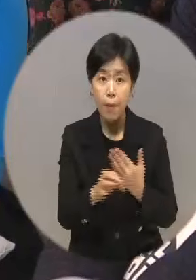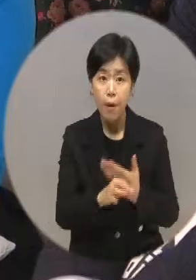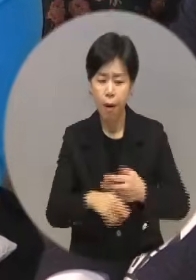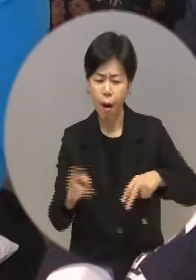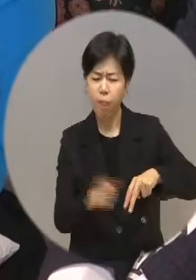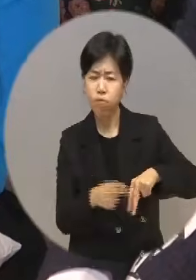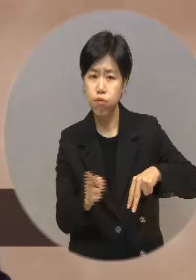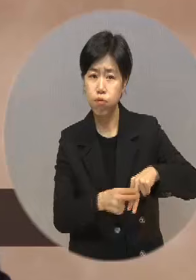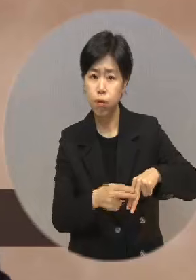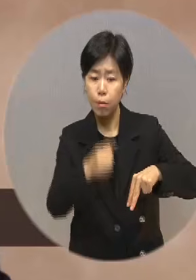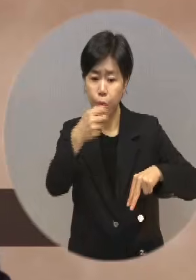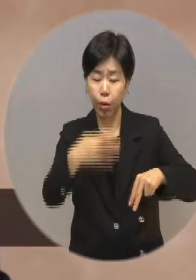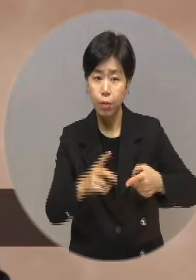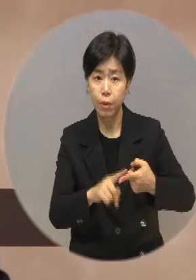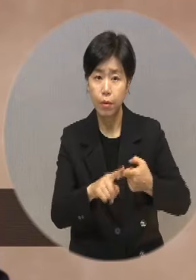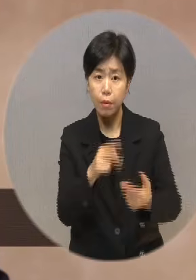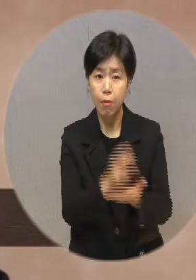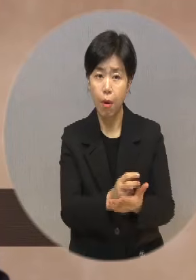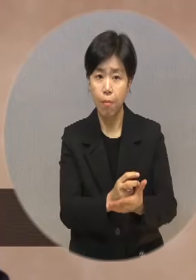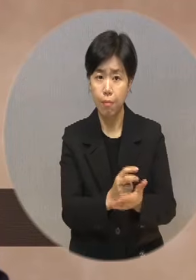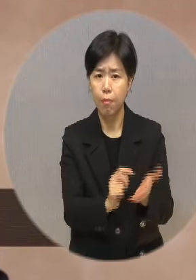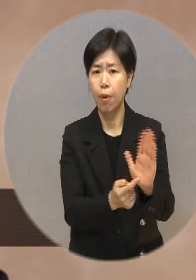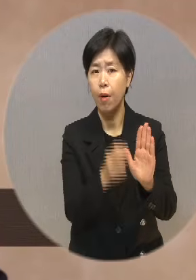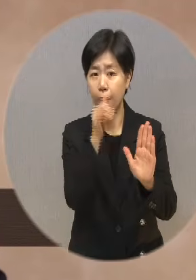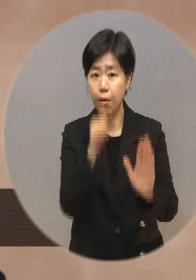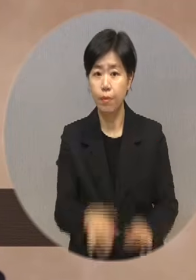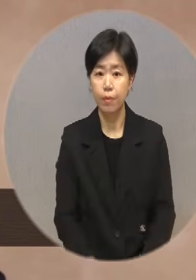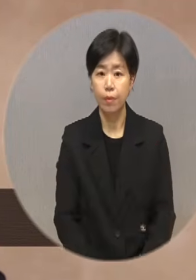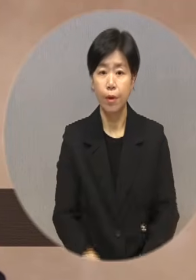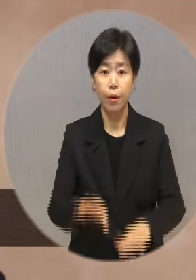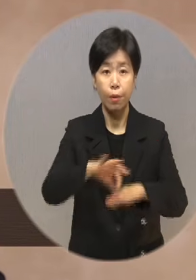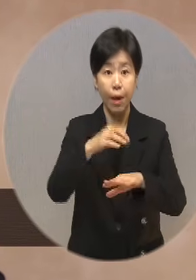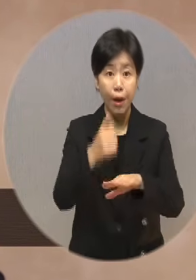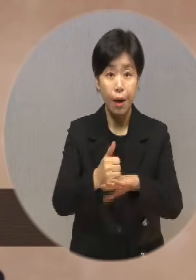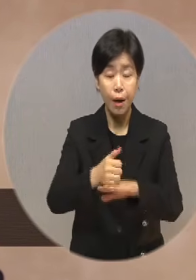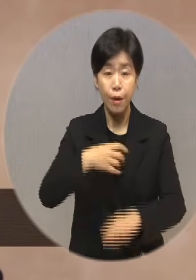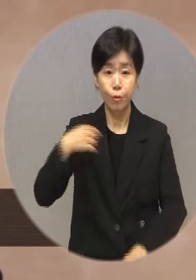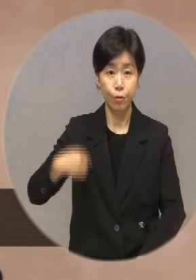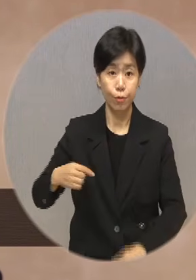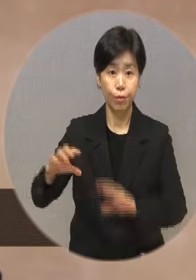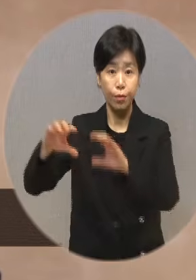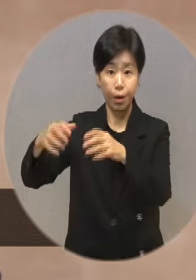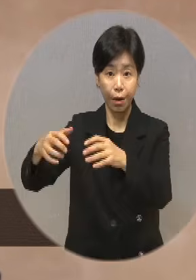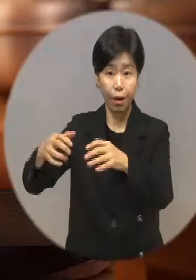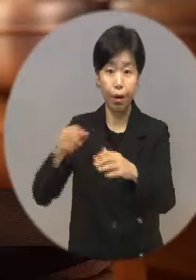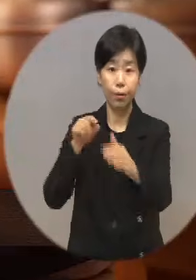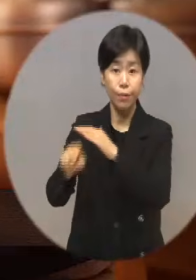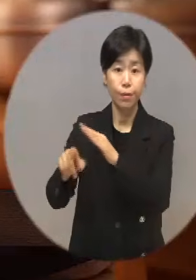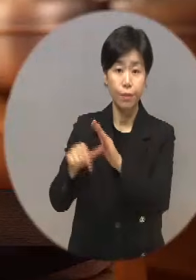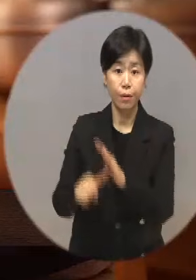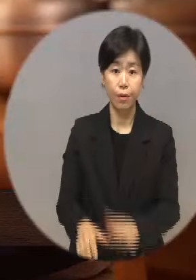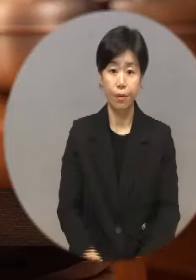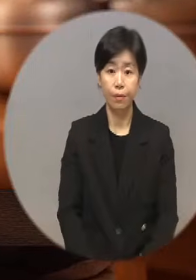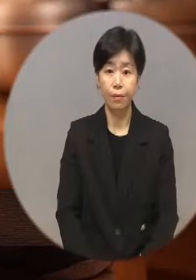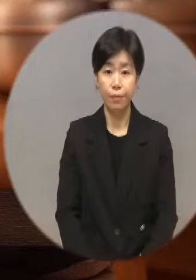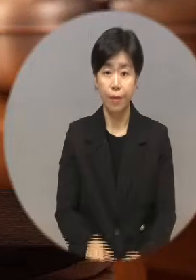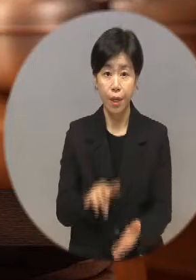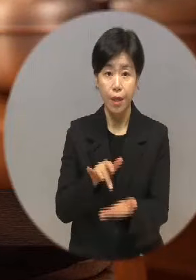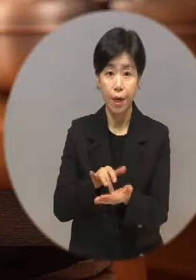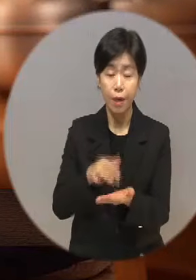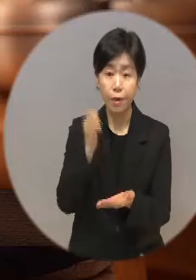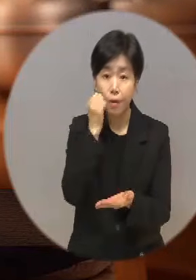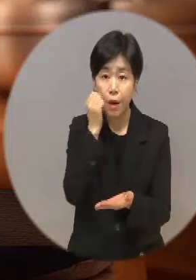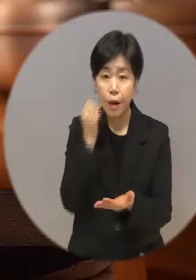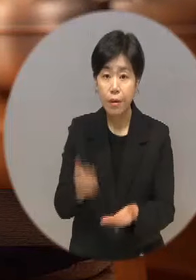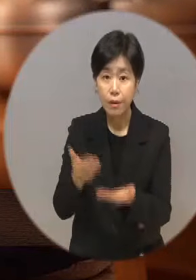거예요? 그렇죠. 왕이 이제 원나라를 방문할 때 예. 음식을 차려 놓잖아요. 그럴 때 약과를